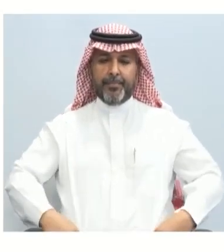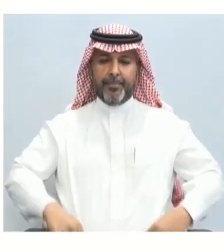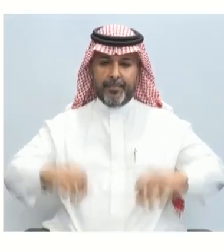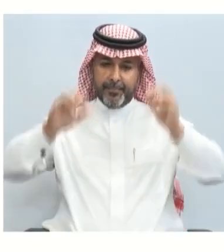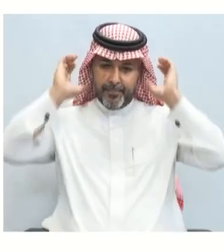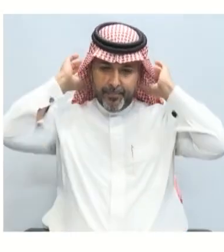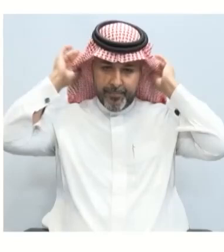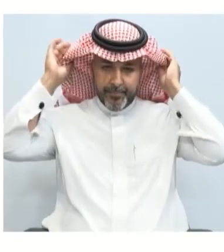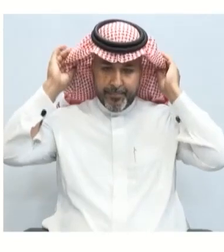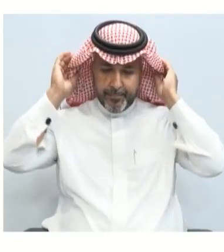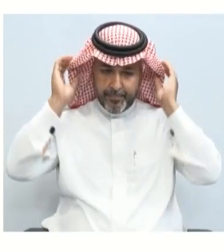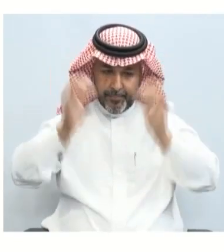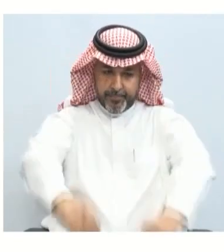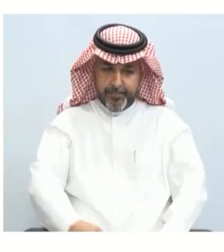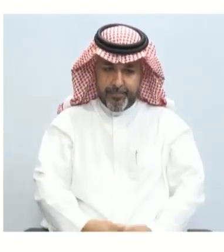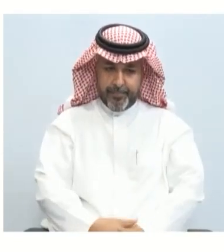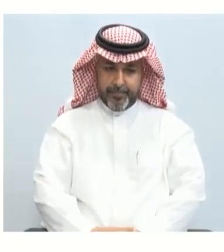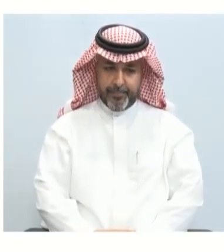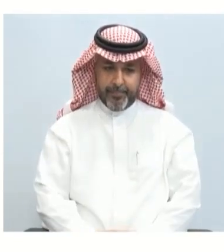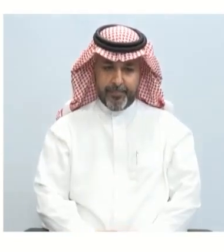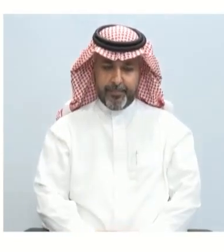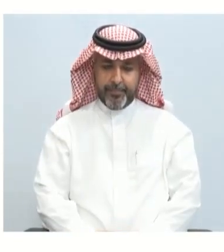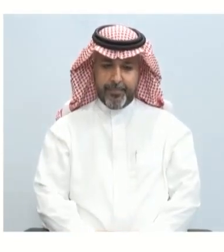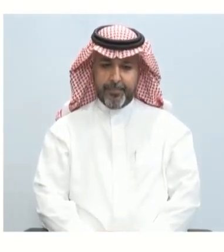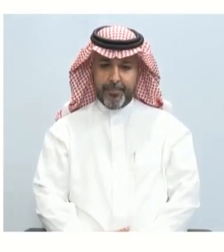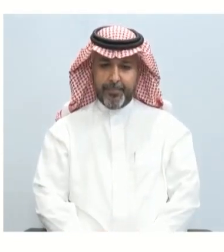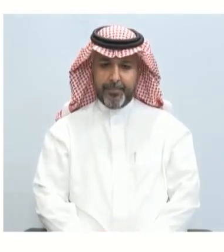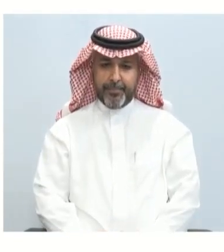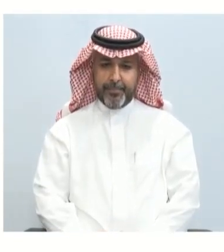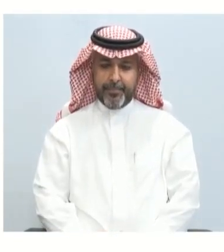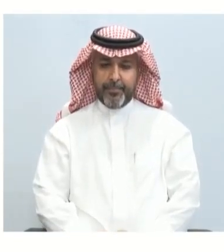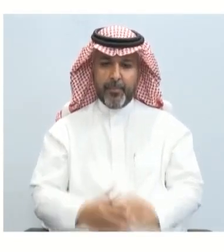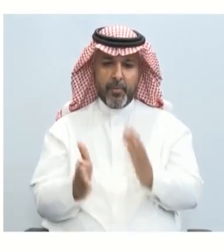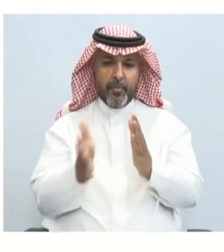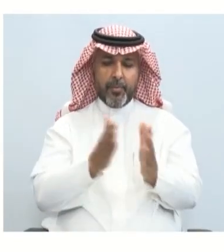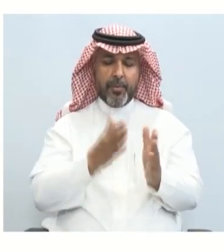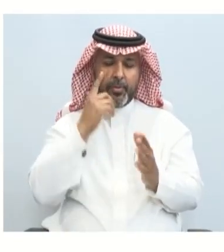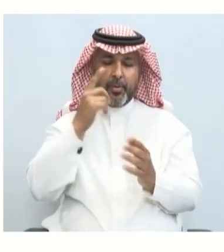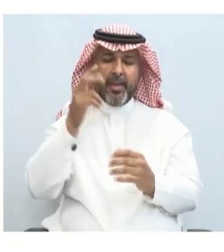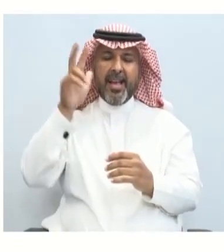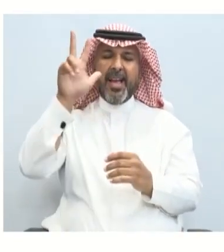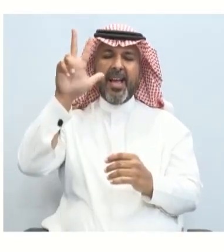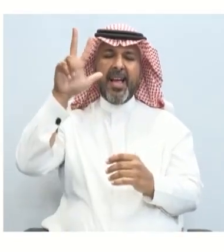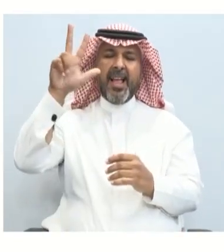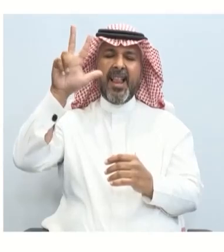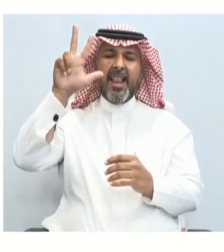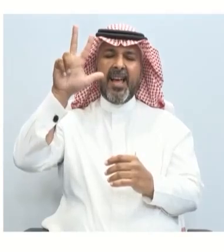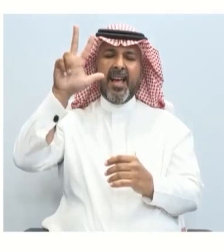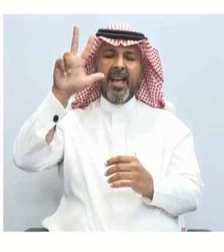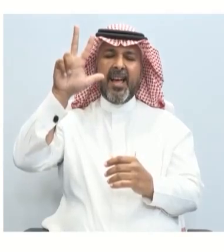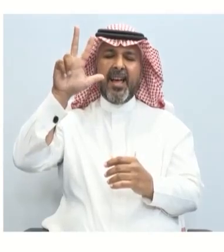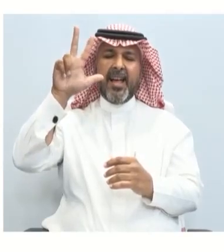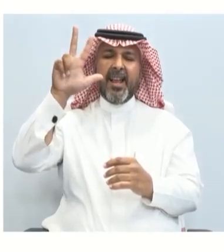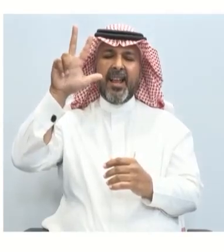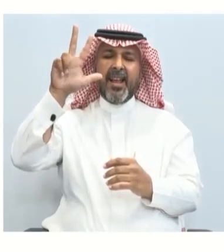طول الدوره ان شاء الله يكون واضح للجميع ننتقل الان الى الفقره الرابعه اللي هي الدوال المثل فيه العكسيه